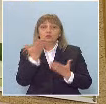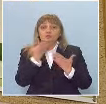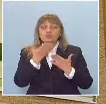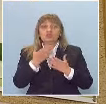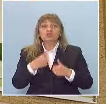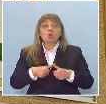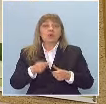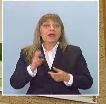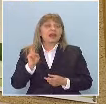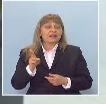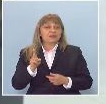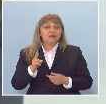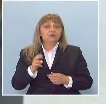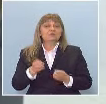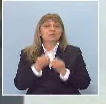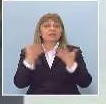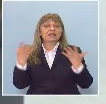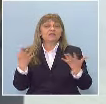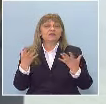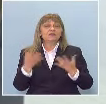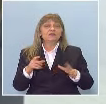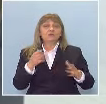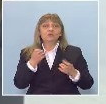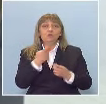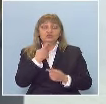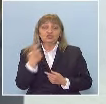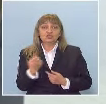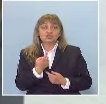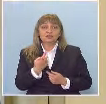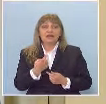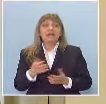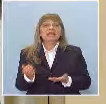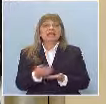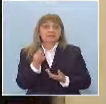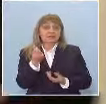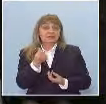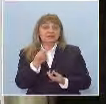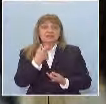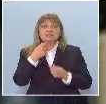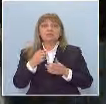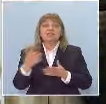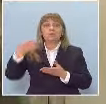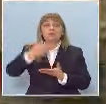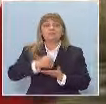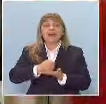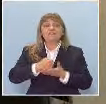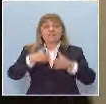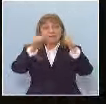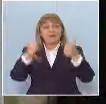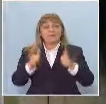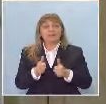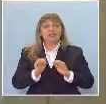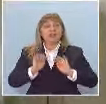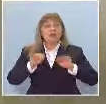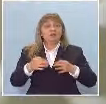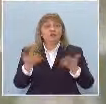60 годишнина. Ръководството и възпитаниците събират средства, за да поставят бюст паметник на поета-революционер в двора на училището.